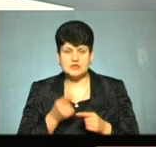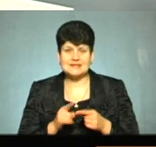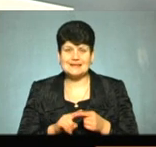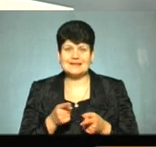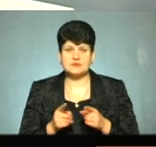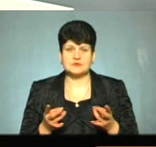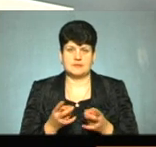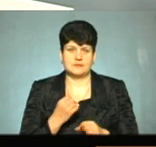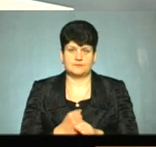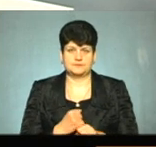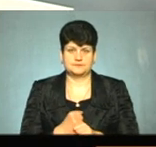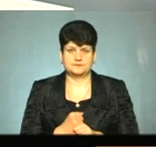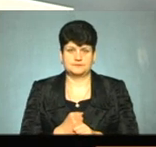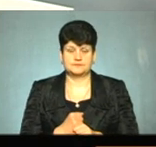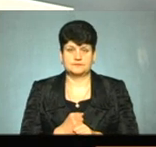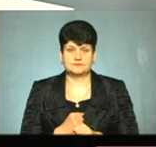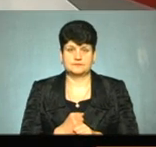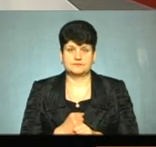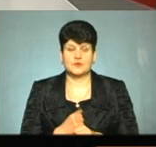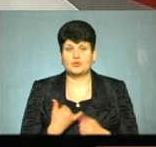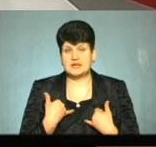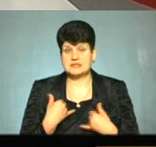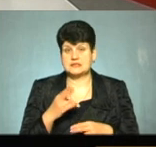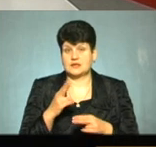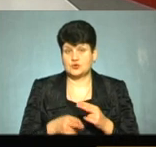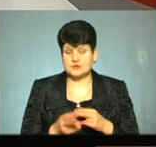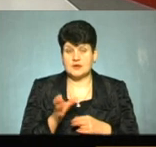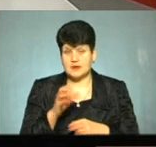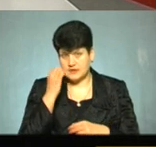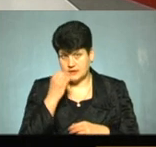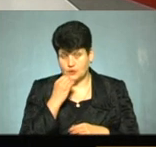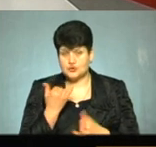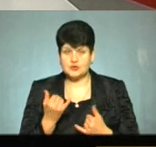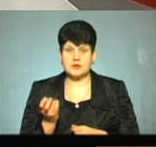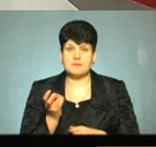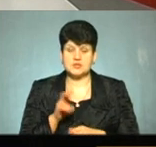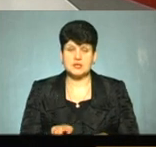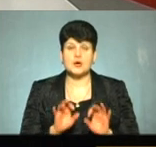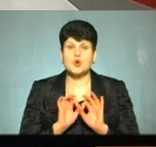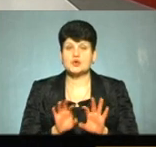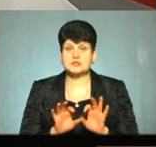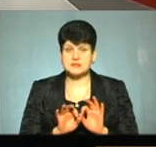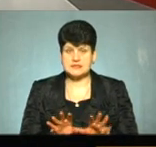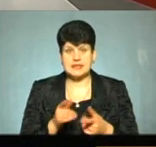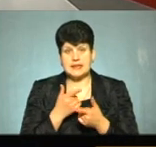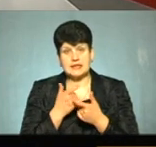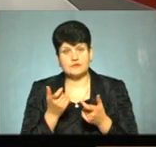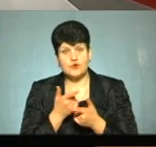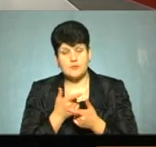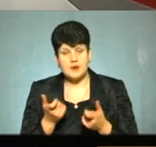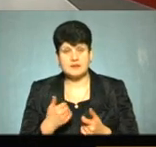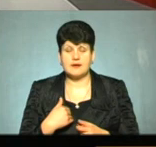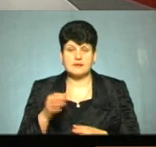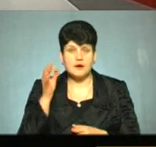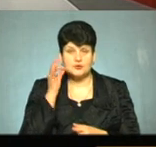вважають, що це дійсно варто зробити. Що ж, в нас ефір вже завершується. Дуже вам дякую, що сьогодні прийшли до нас, розказали